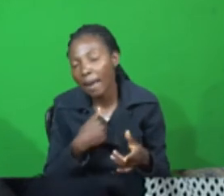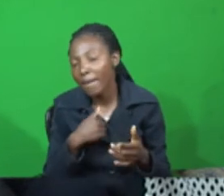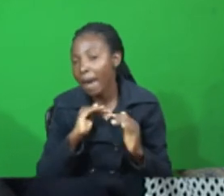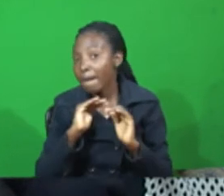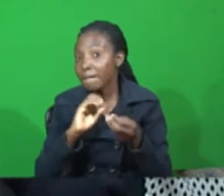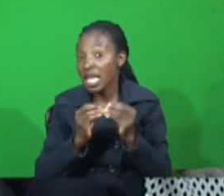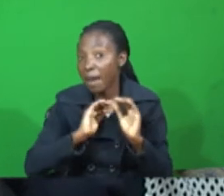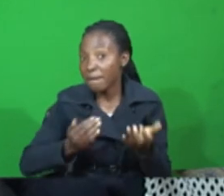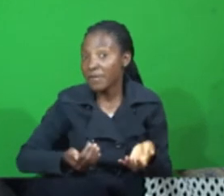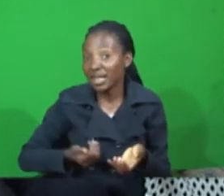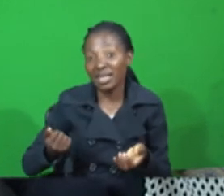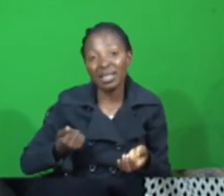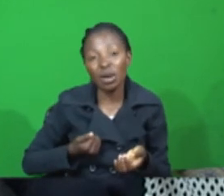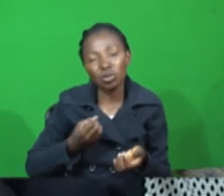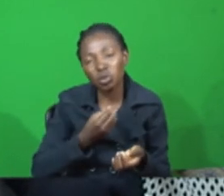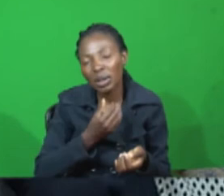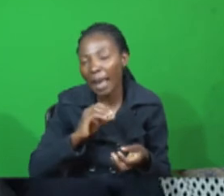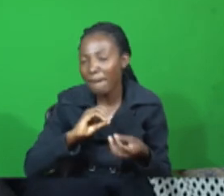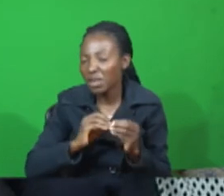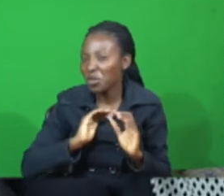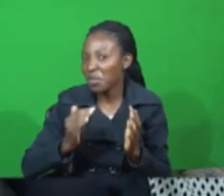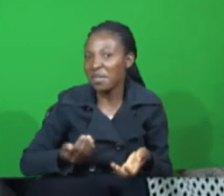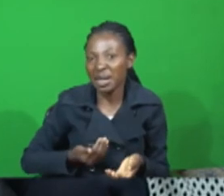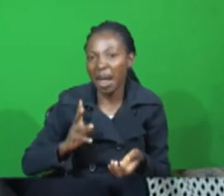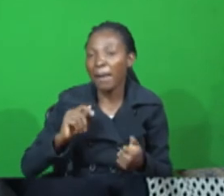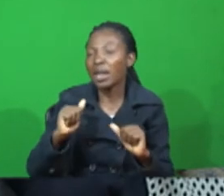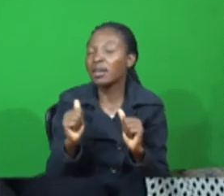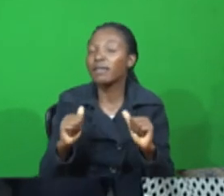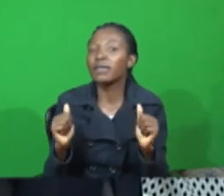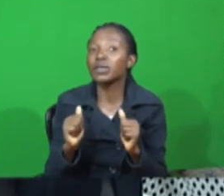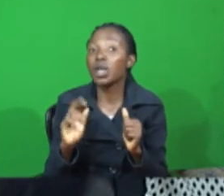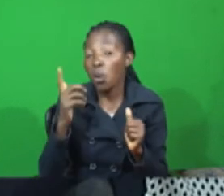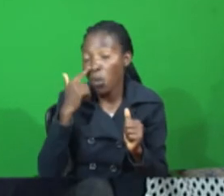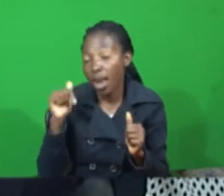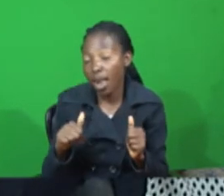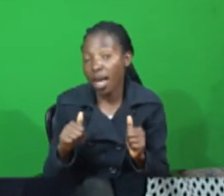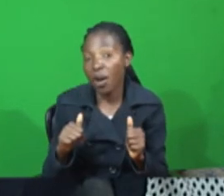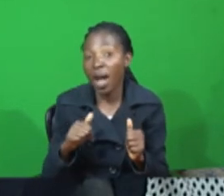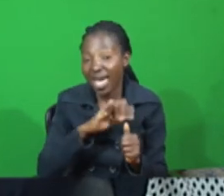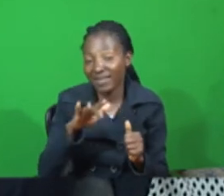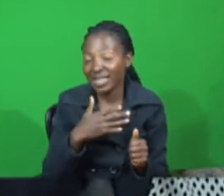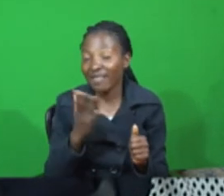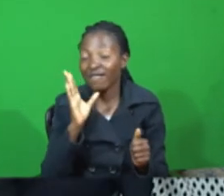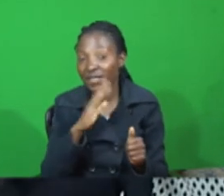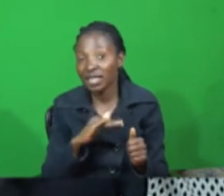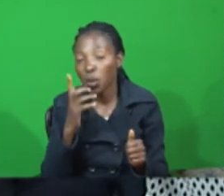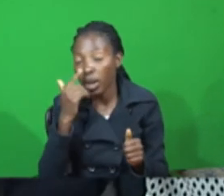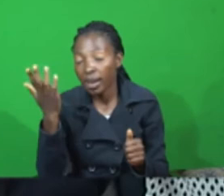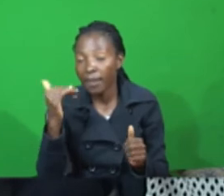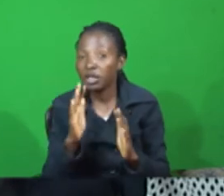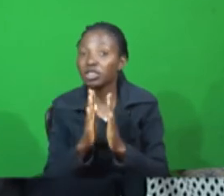wei. Sorry shamwari ndakakumitisa ndikaramba. Kana maya nana ikoko. Waku yakuchechi